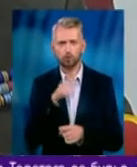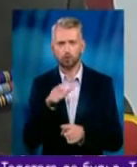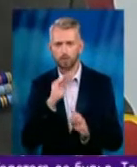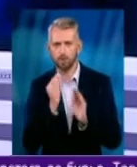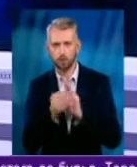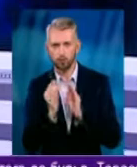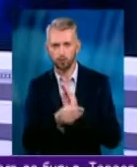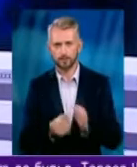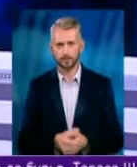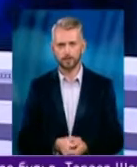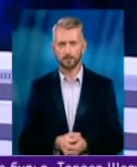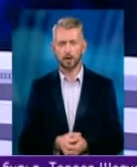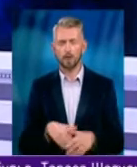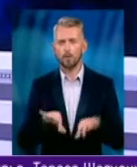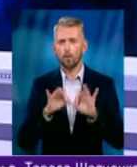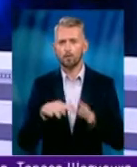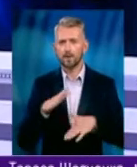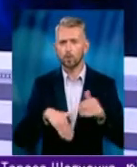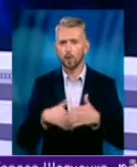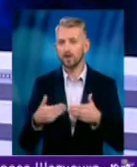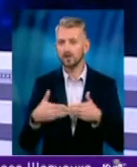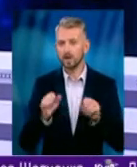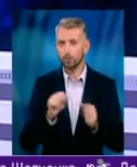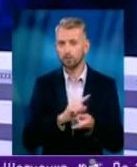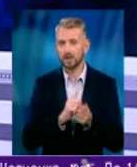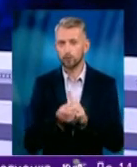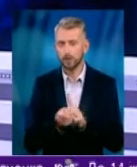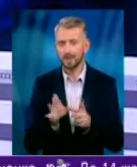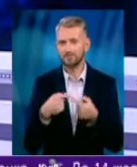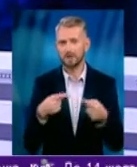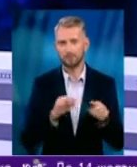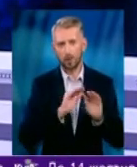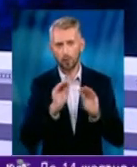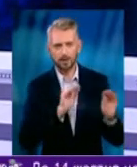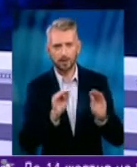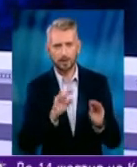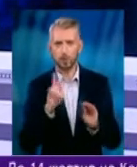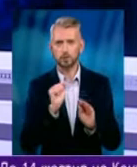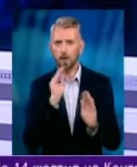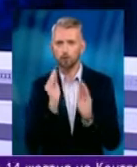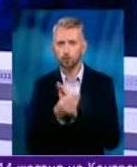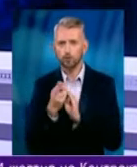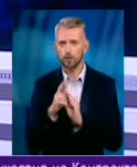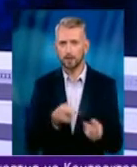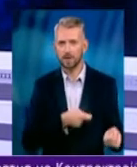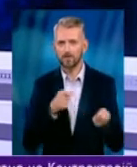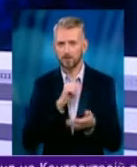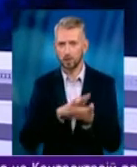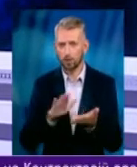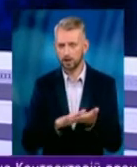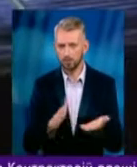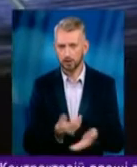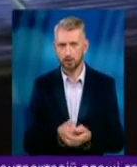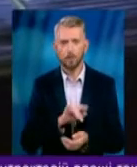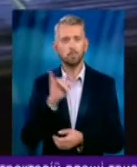переховується. В умілих руках двері можуть перетворитися з предмету інтер'єру на сховок для перевезення контрабанди.